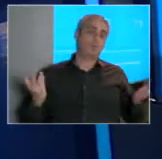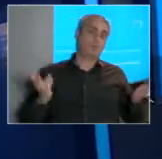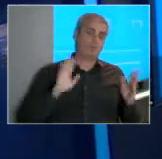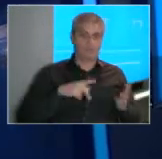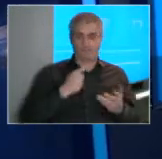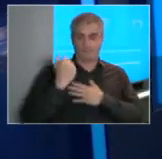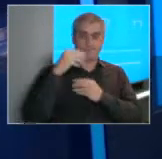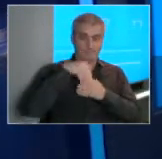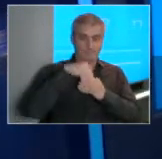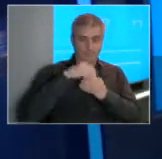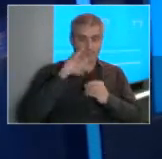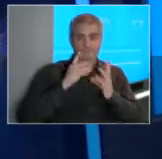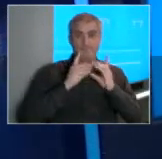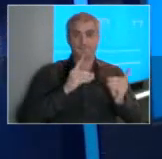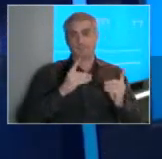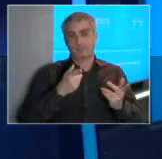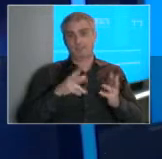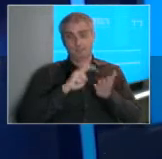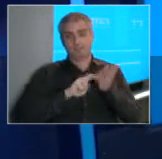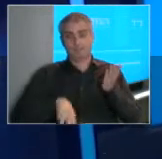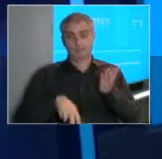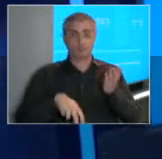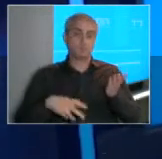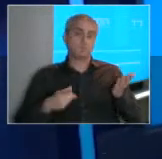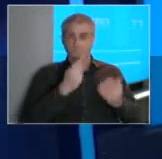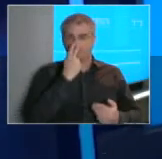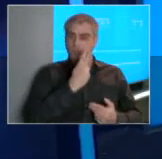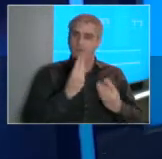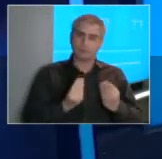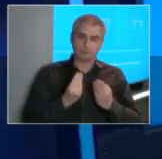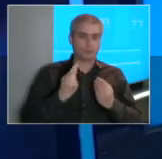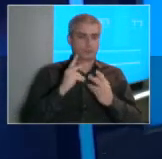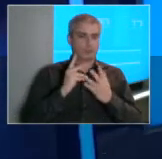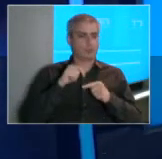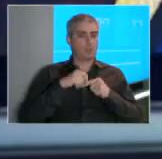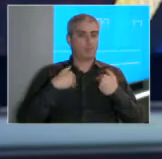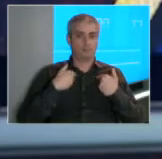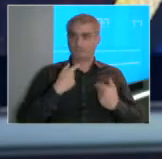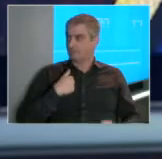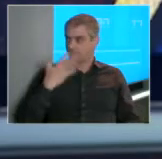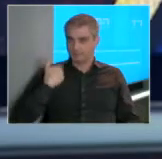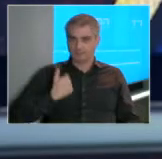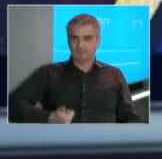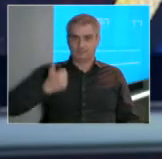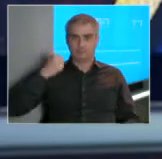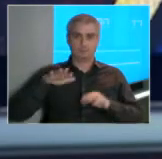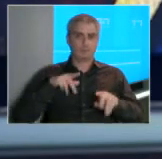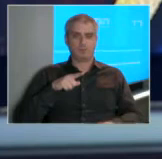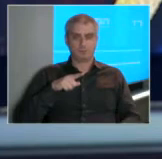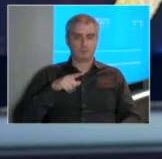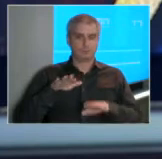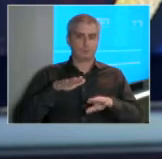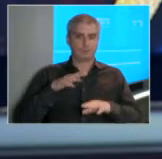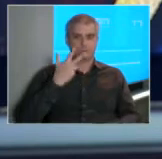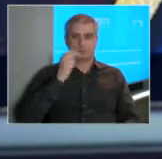גם מנדטים וגם בדרך לפרישה. הם רואים פה משהו שהוא הרבה יותר אופטימי. תראה, אני הייתי שר